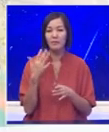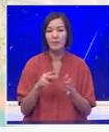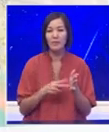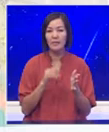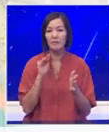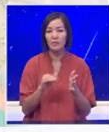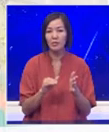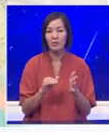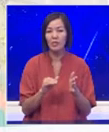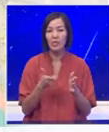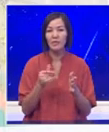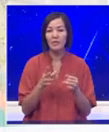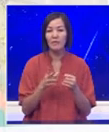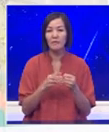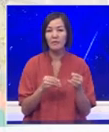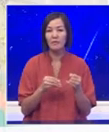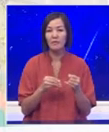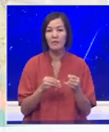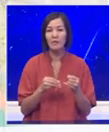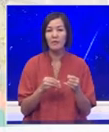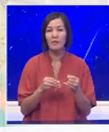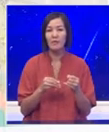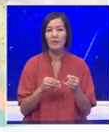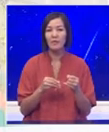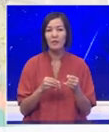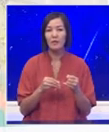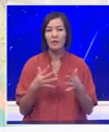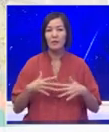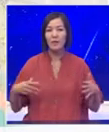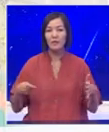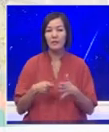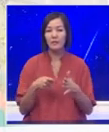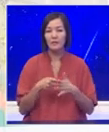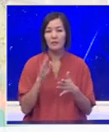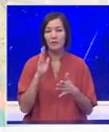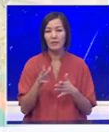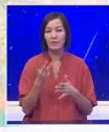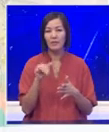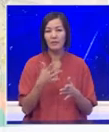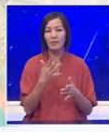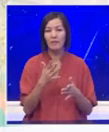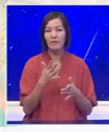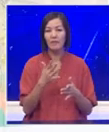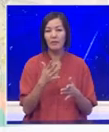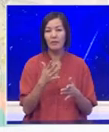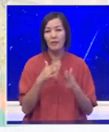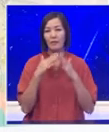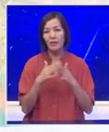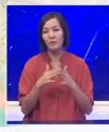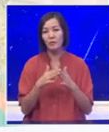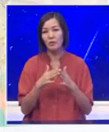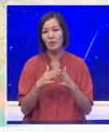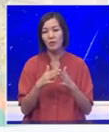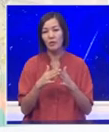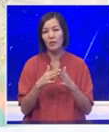тысяч гектаров пашни а также три с половиной миллиона гектаров пастбищных угодий данные земельные